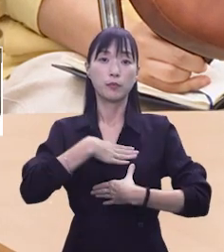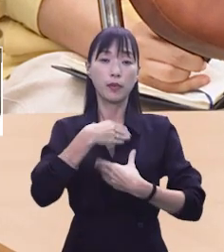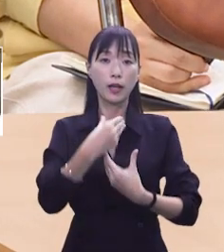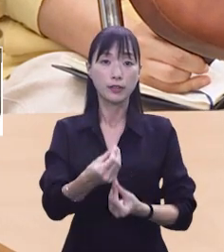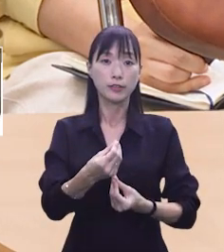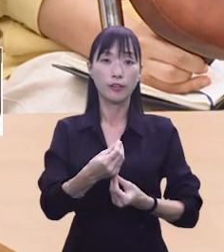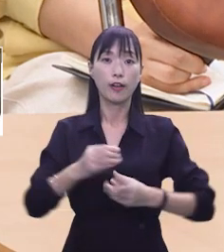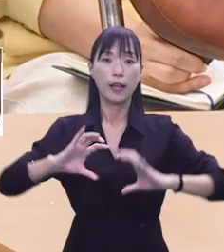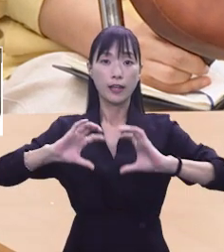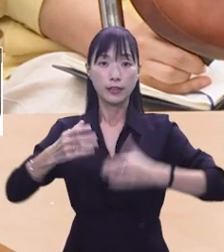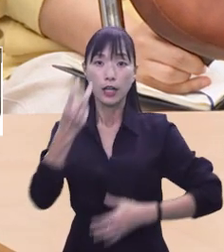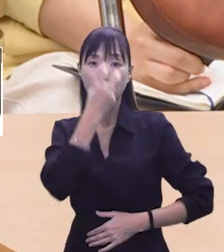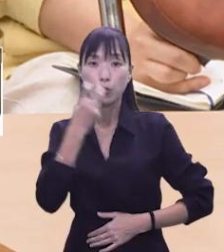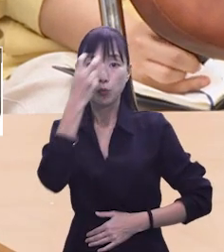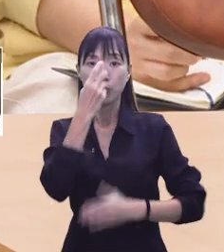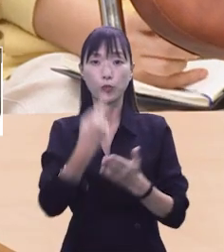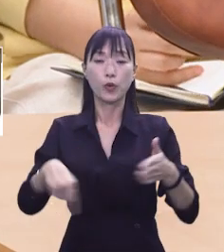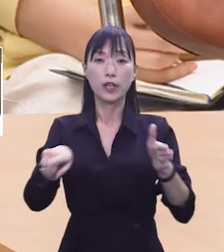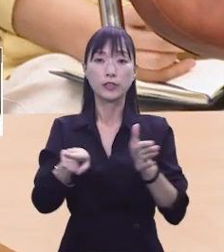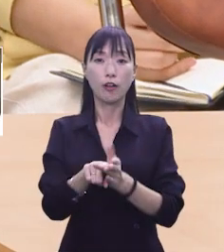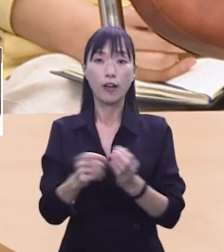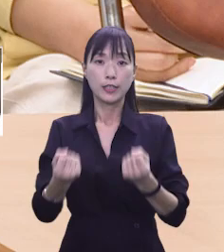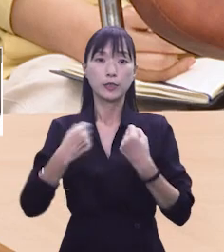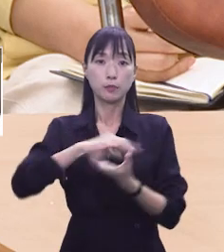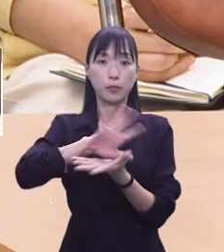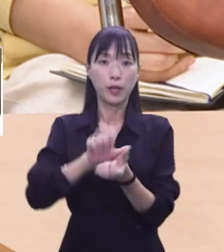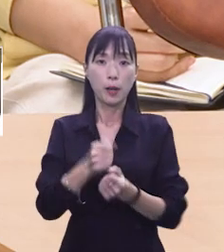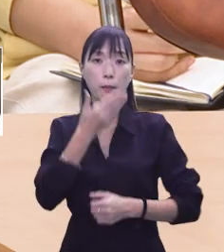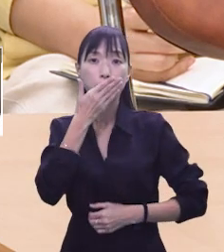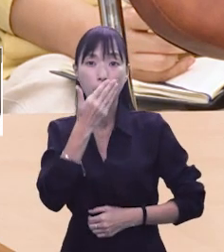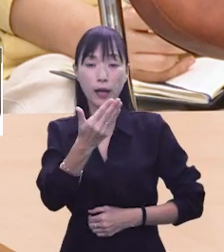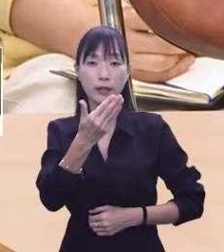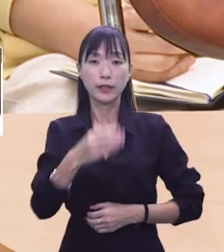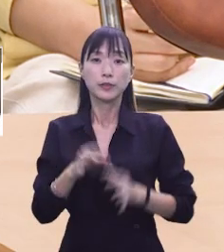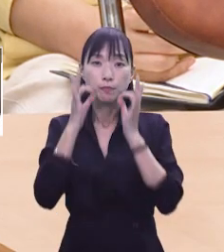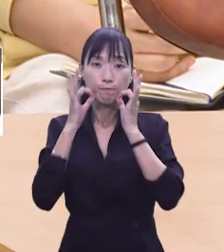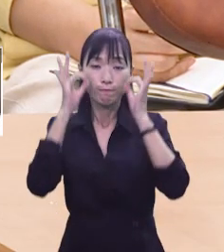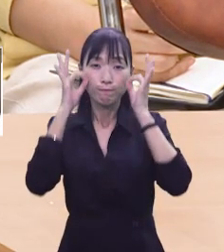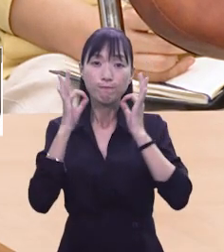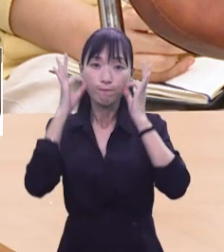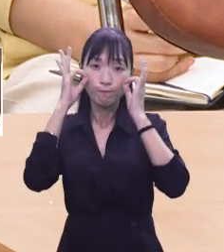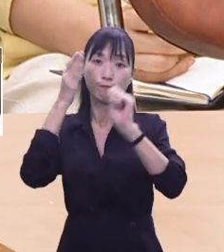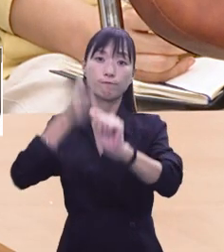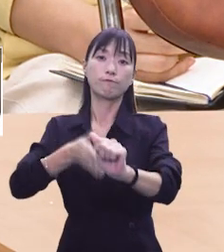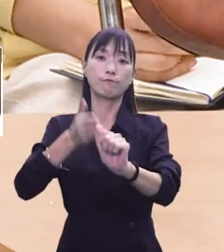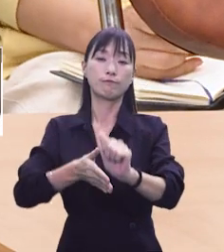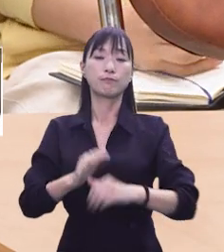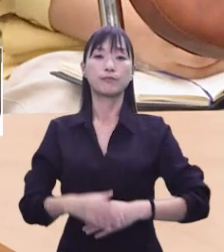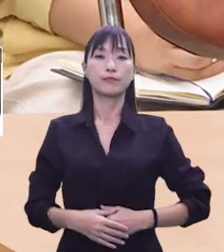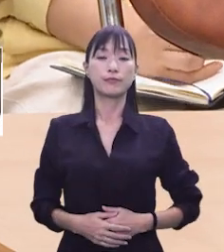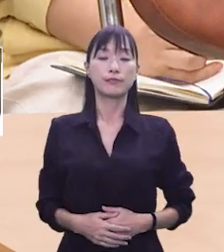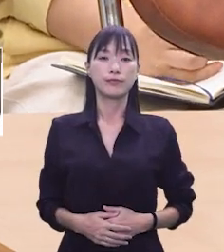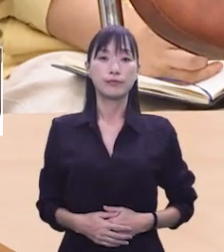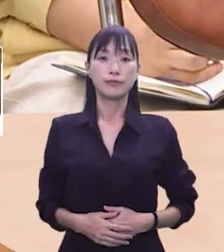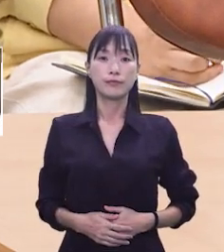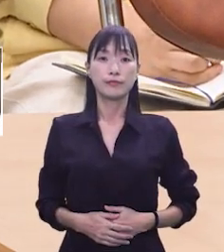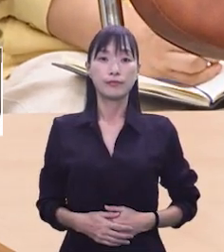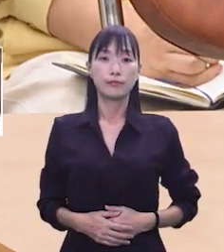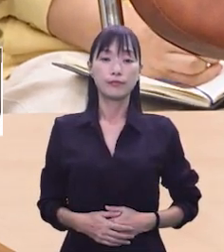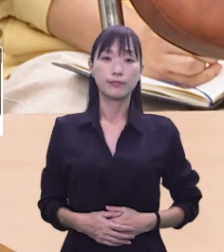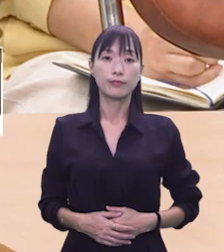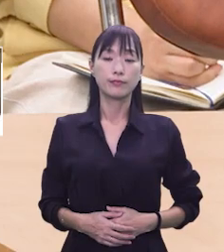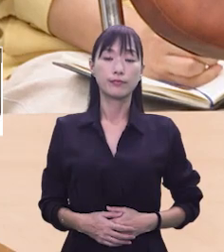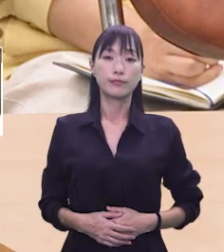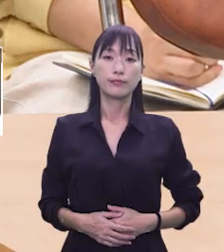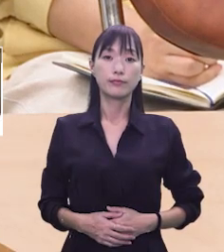언제든지 주민 안전과 국가 안보를 위해 총력 대응에 가능할 수 있도록 최선을